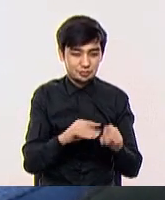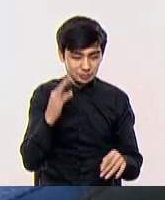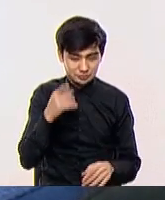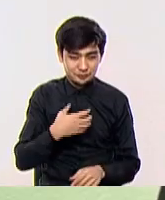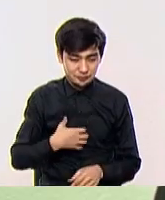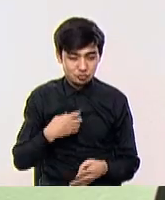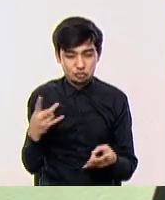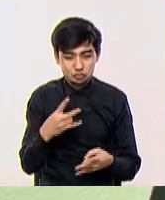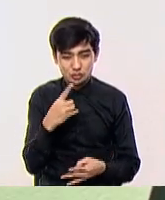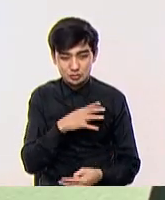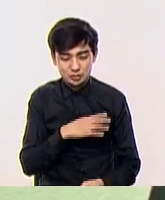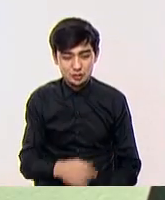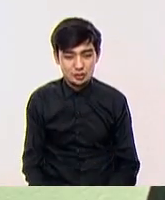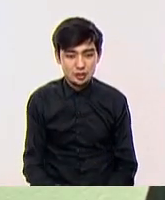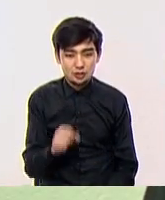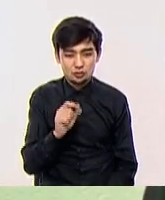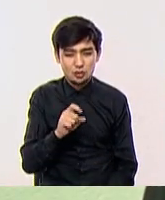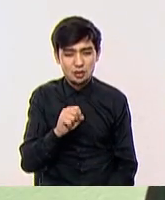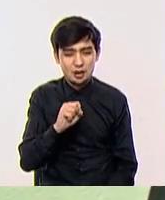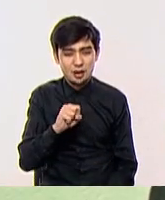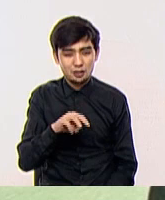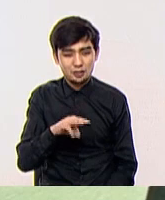полигона для золы. При отсутствии золоотвала, да,